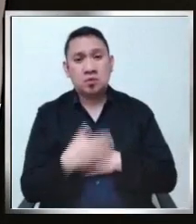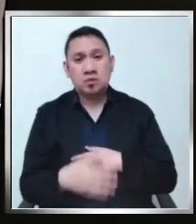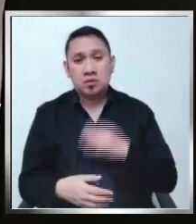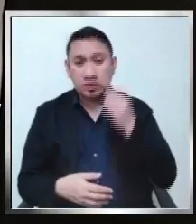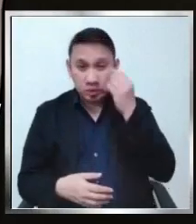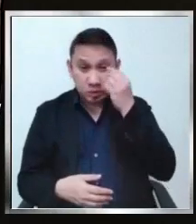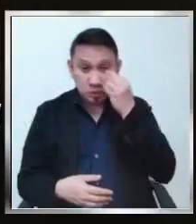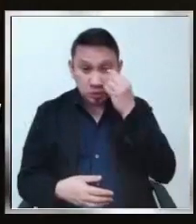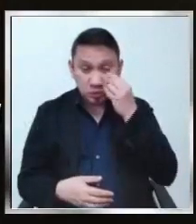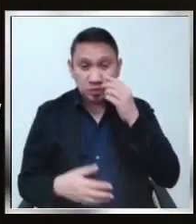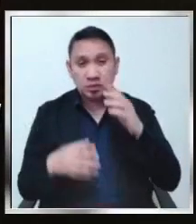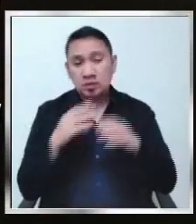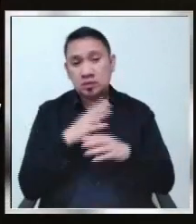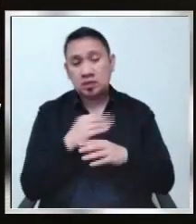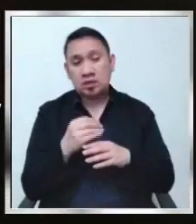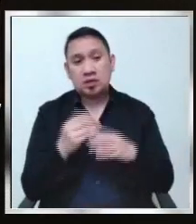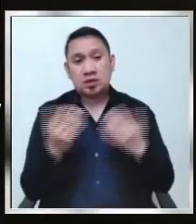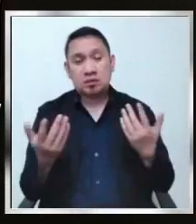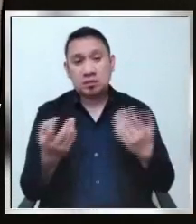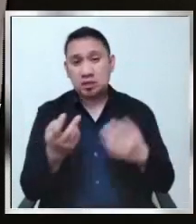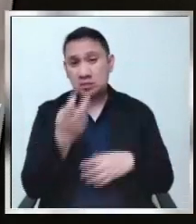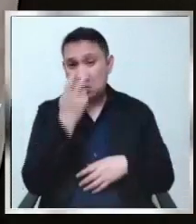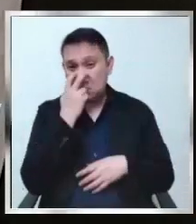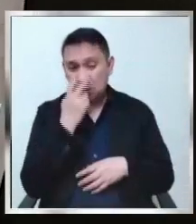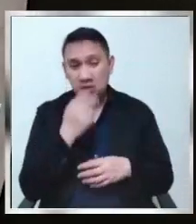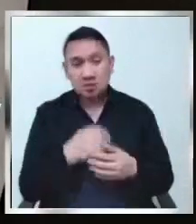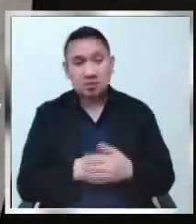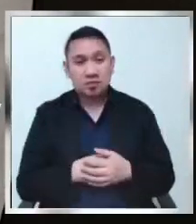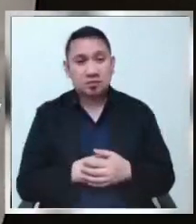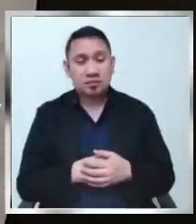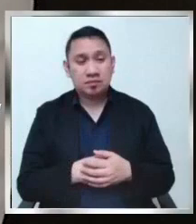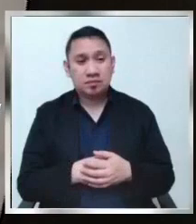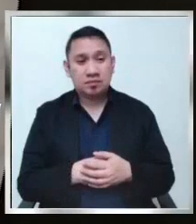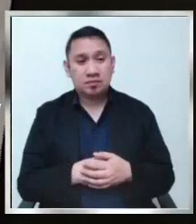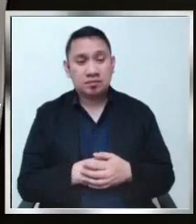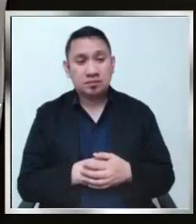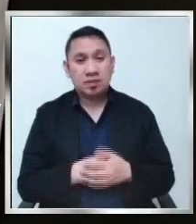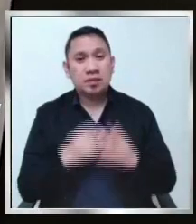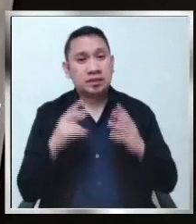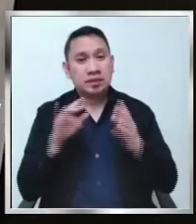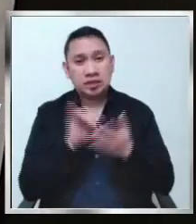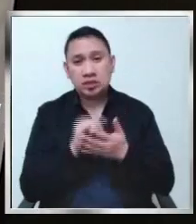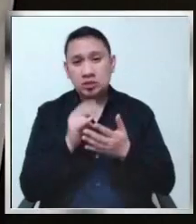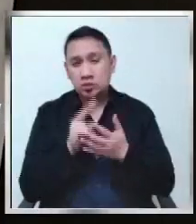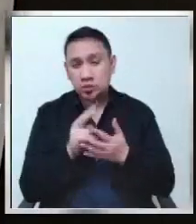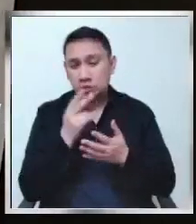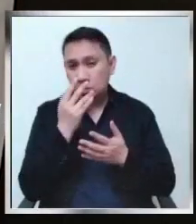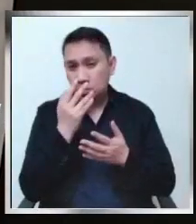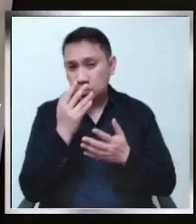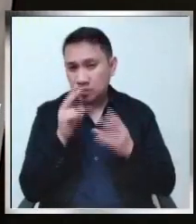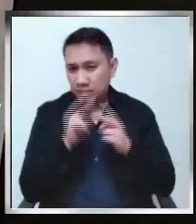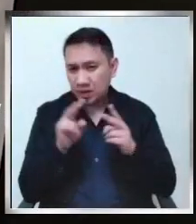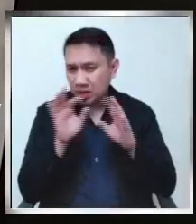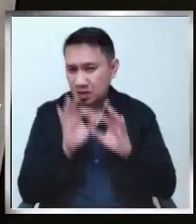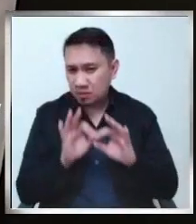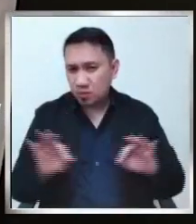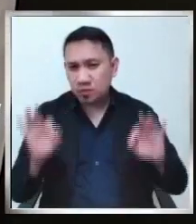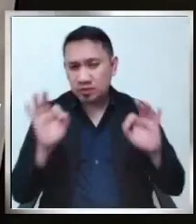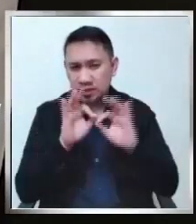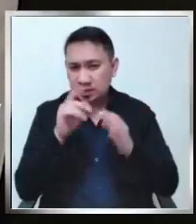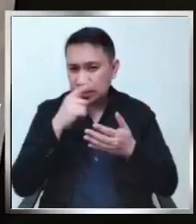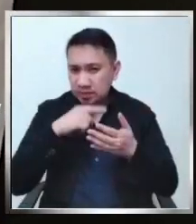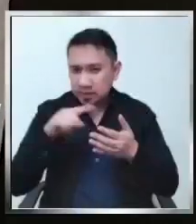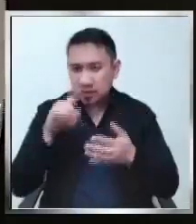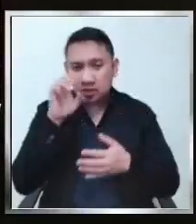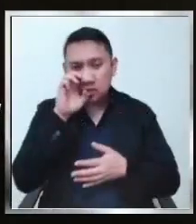yung mas permanenteng nakakabulag yung glaucoma kaya importanteng napatingn nila yyung mata nila before